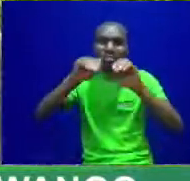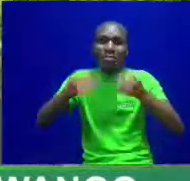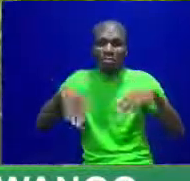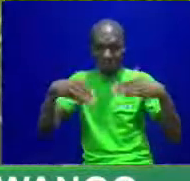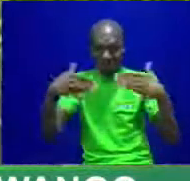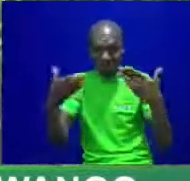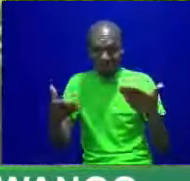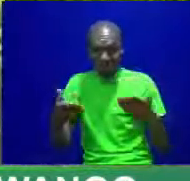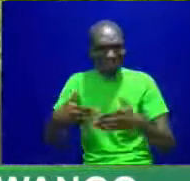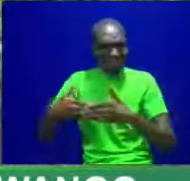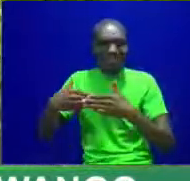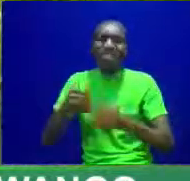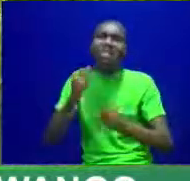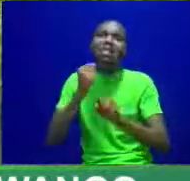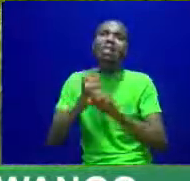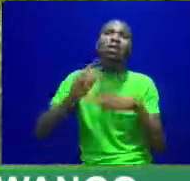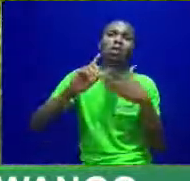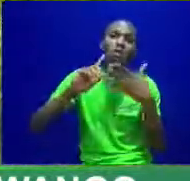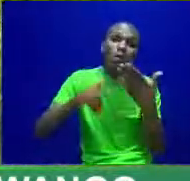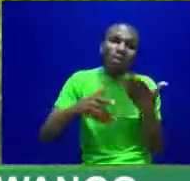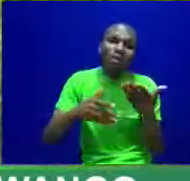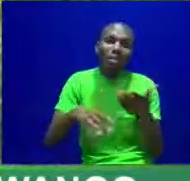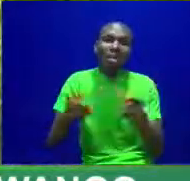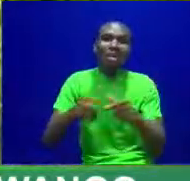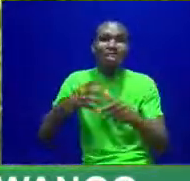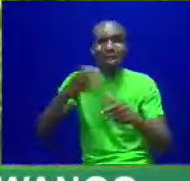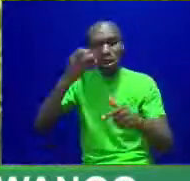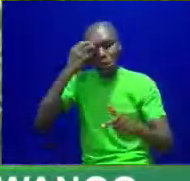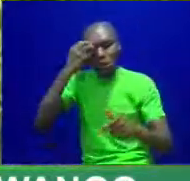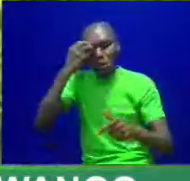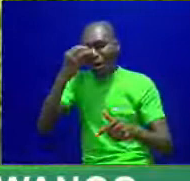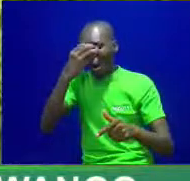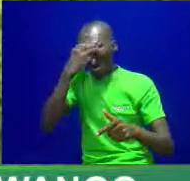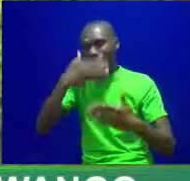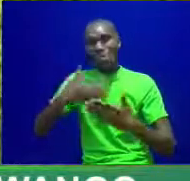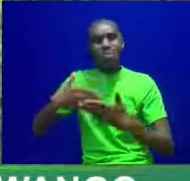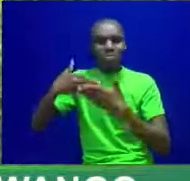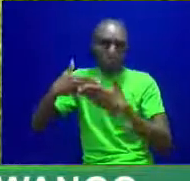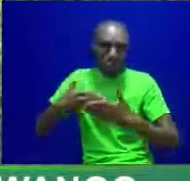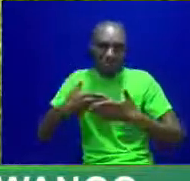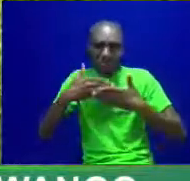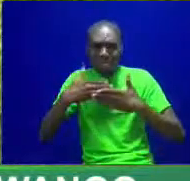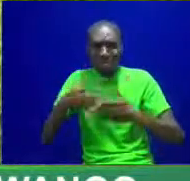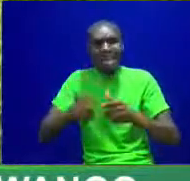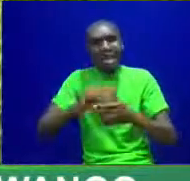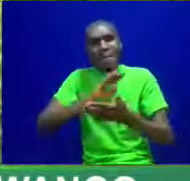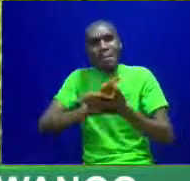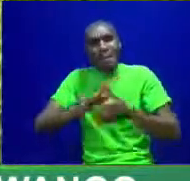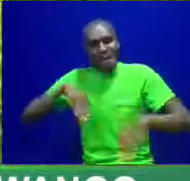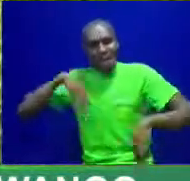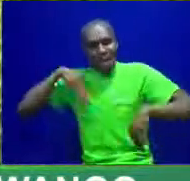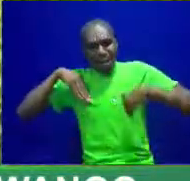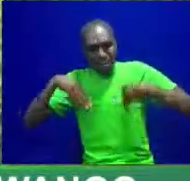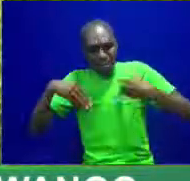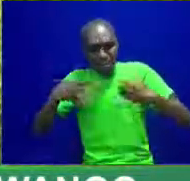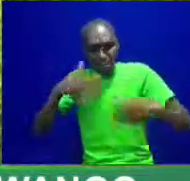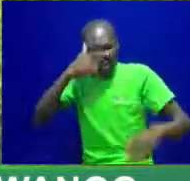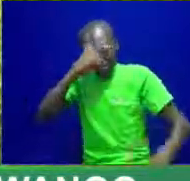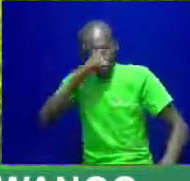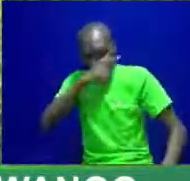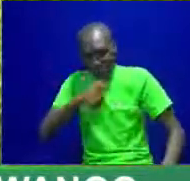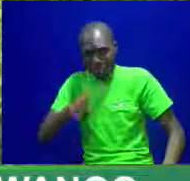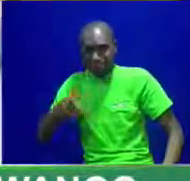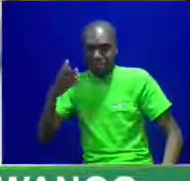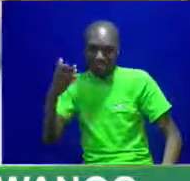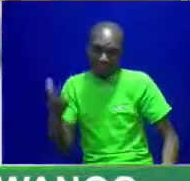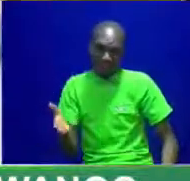Umano ure inkia gokore toko muita. Okobo choro umana maiso kwa more mali. Wano kwa le mairi umano obeire